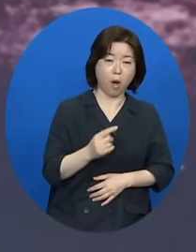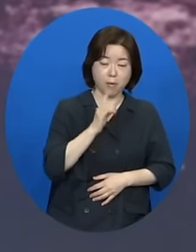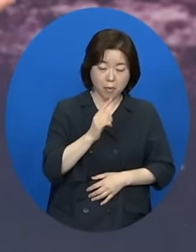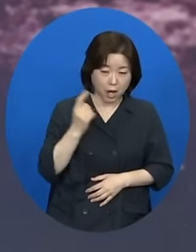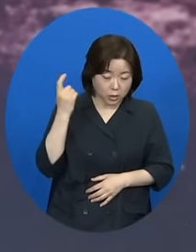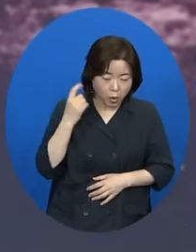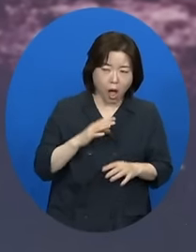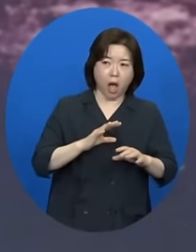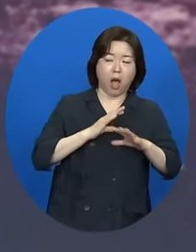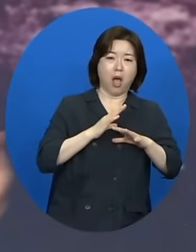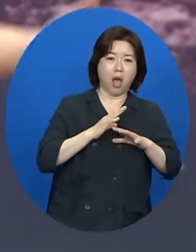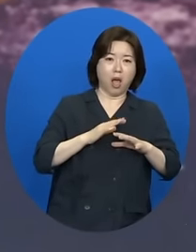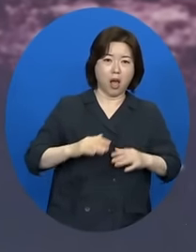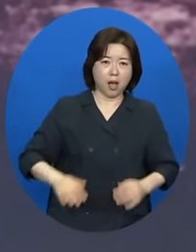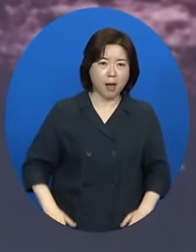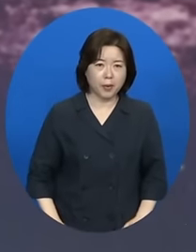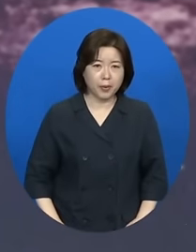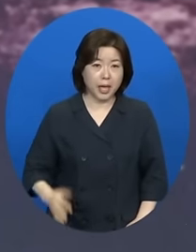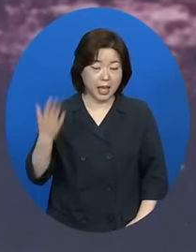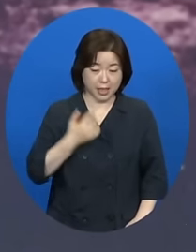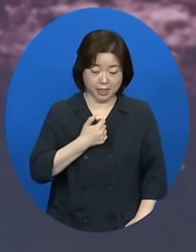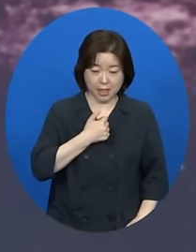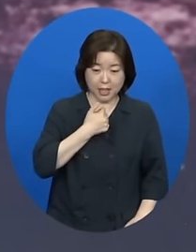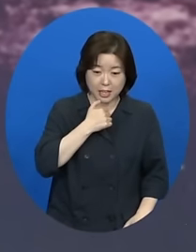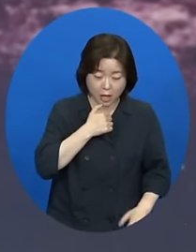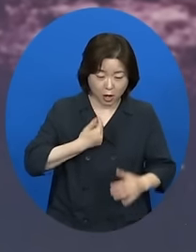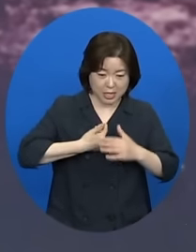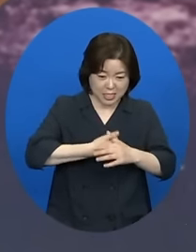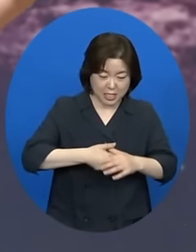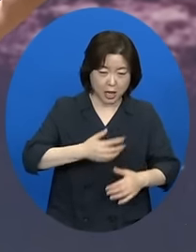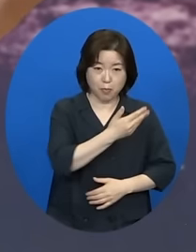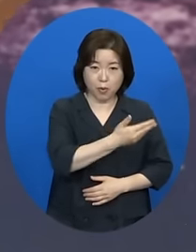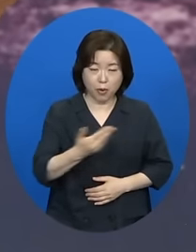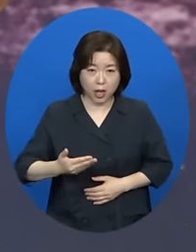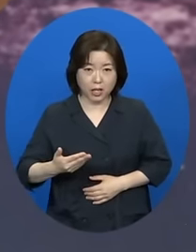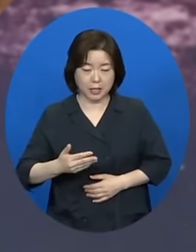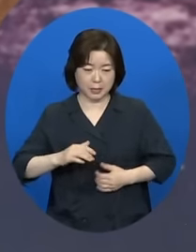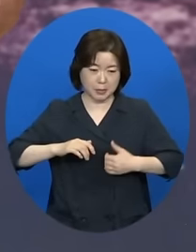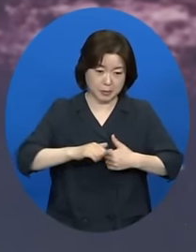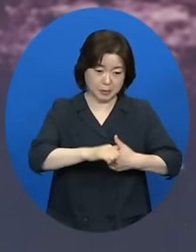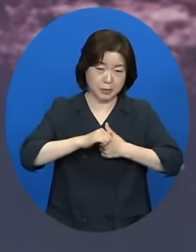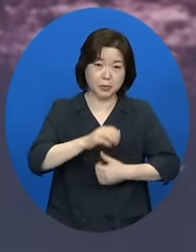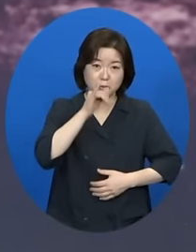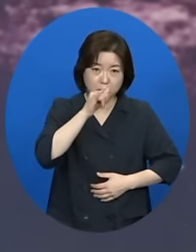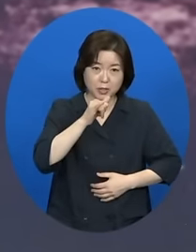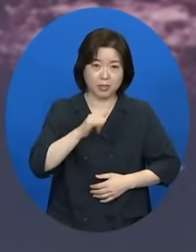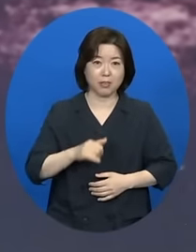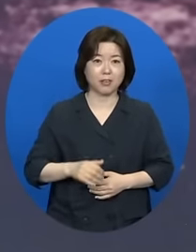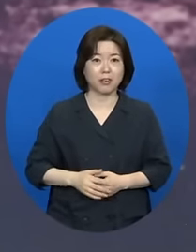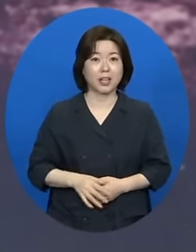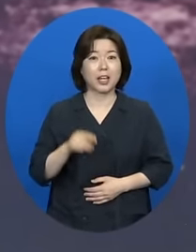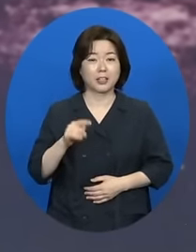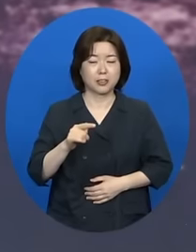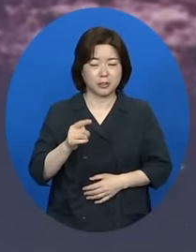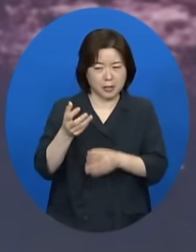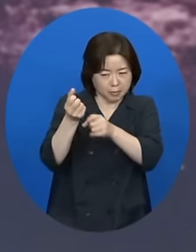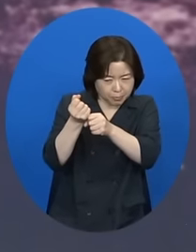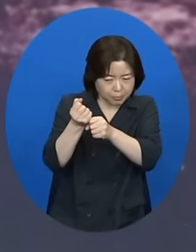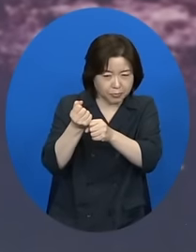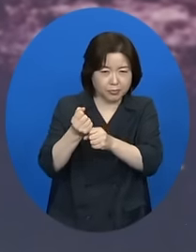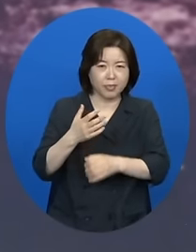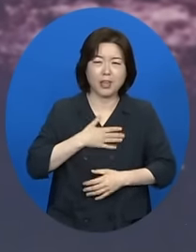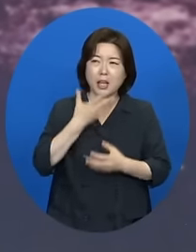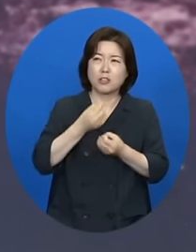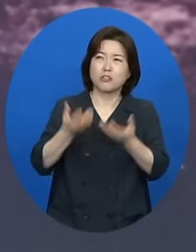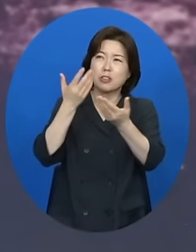그 야복강가에서 웬 어떤 사람이 씨름을 걸어오죠. 지난번에 했던 말씀입니다. 그리고 그를 붙잡고 나를